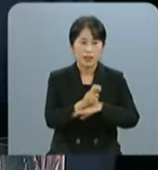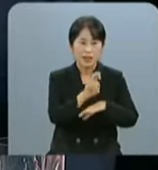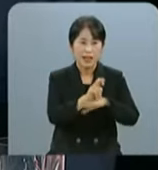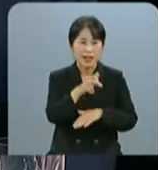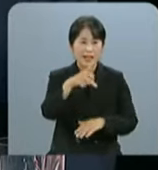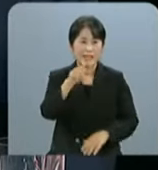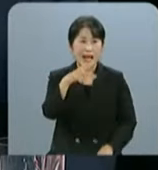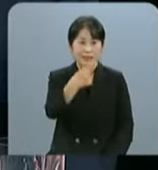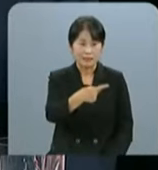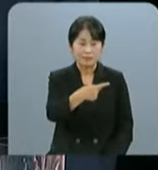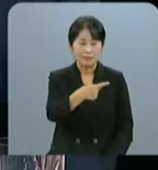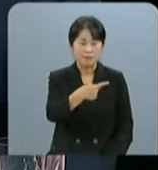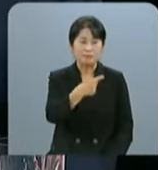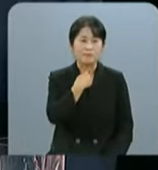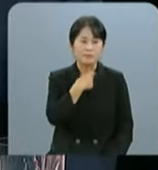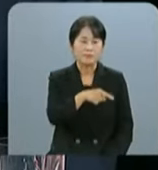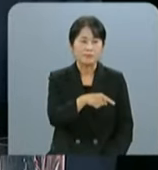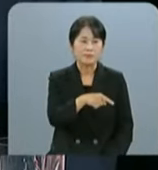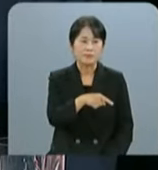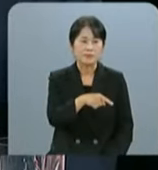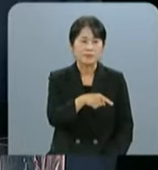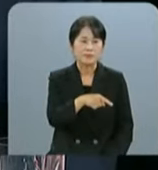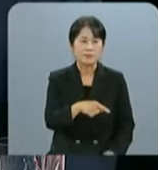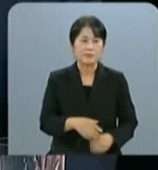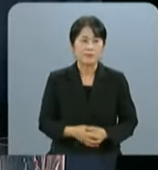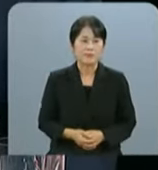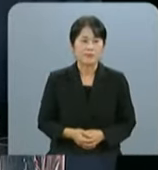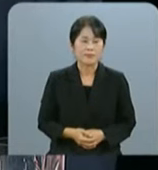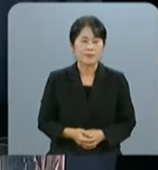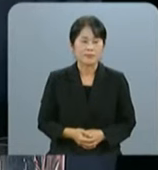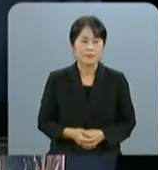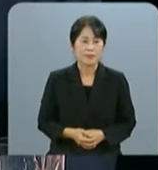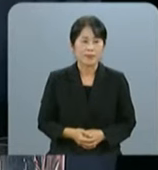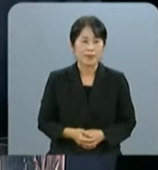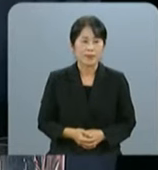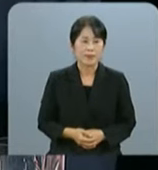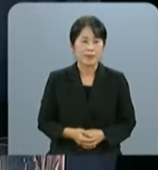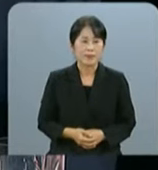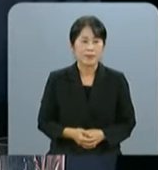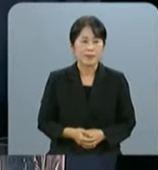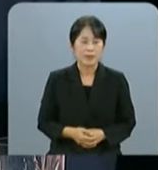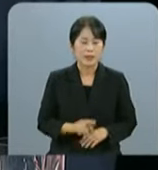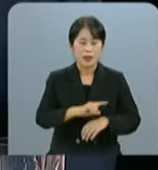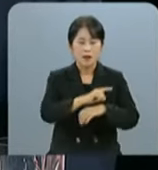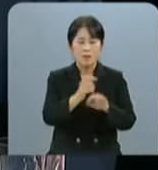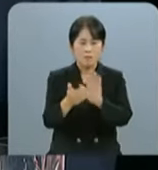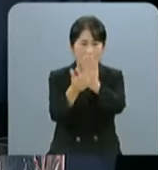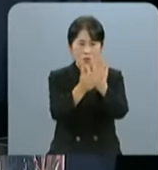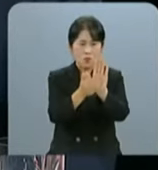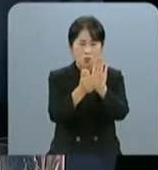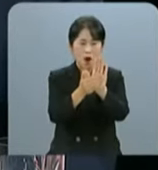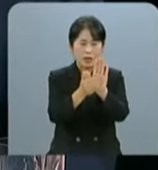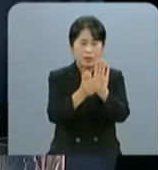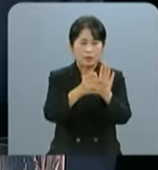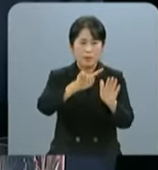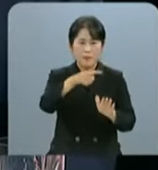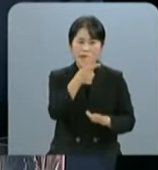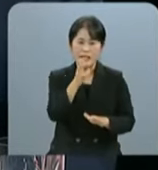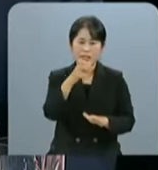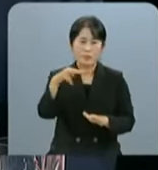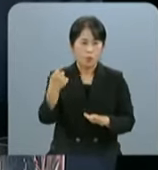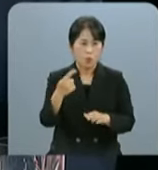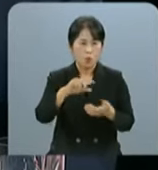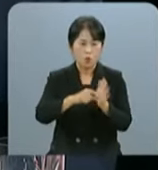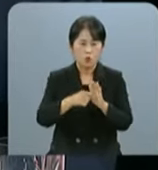것도 이 대응할 수 있는 그 각도가 120도밖에 안 되기 때문에 동해나 서해 아래로 좀